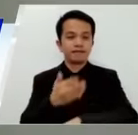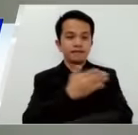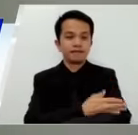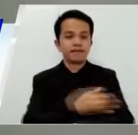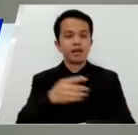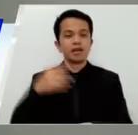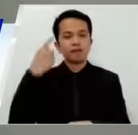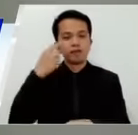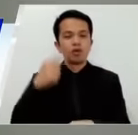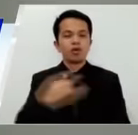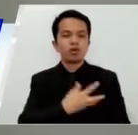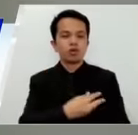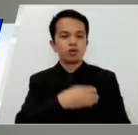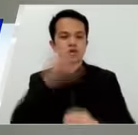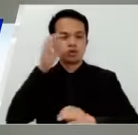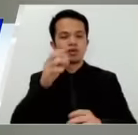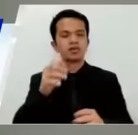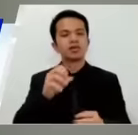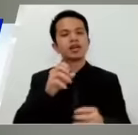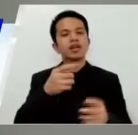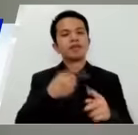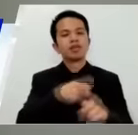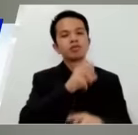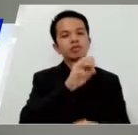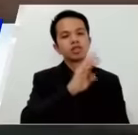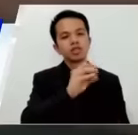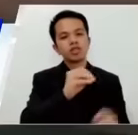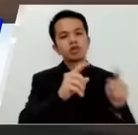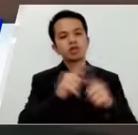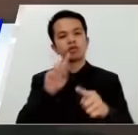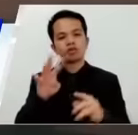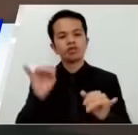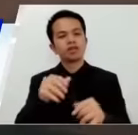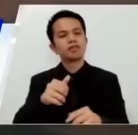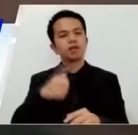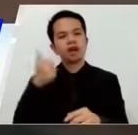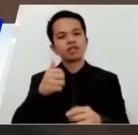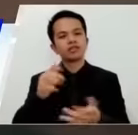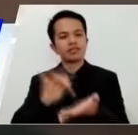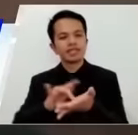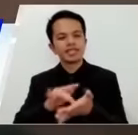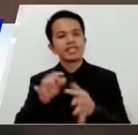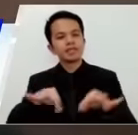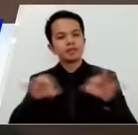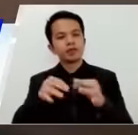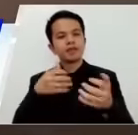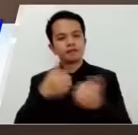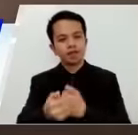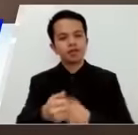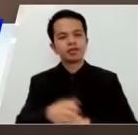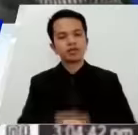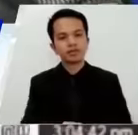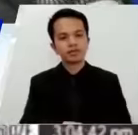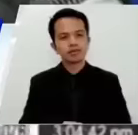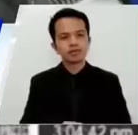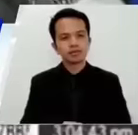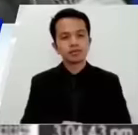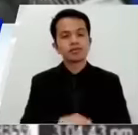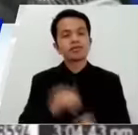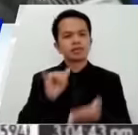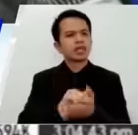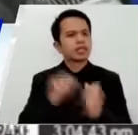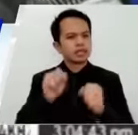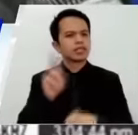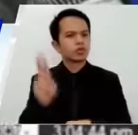Cancer ang Stage 0 to 4, maging ang mga kasalukuyan ng ginagamot basta't pasado sa mga criteria. Ito po ay magagamit, ma-avail